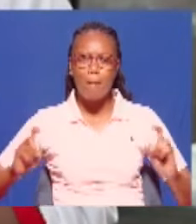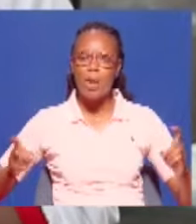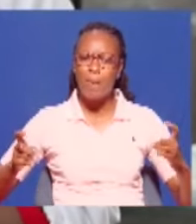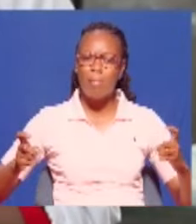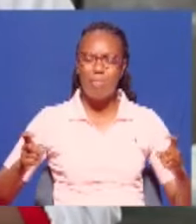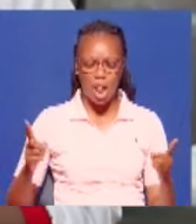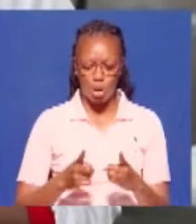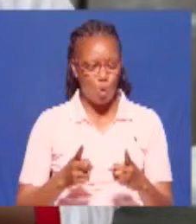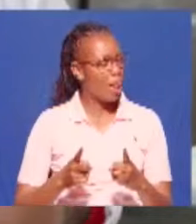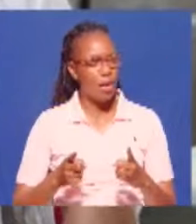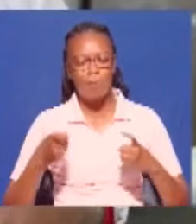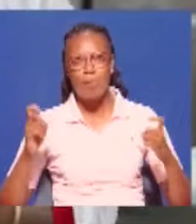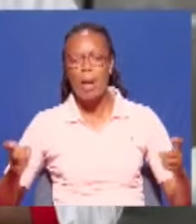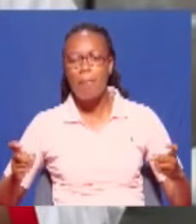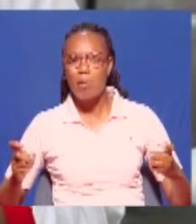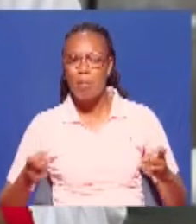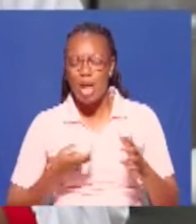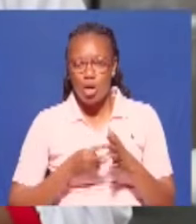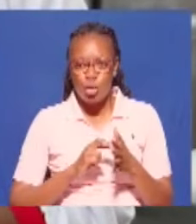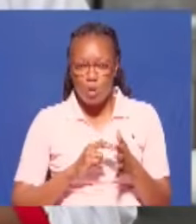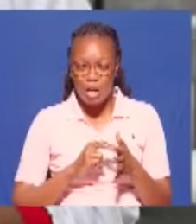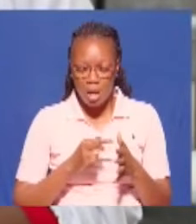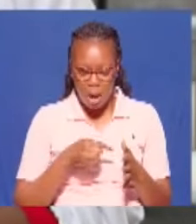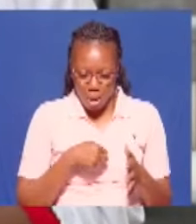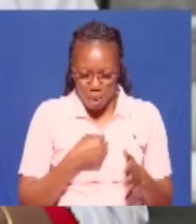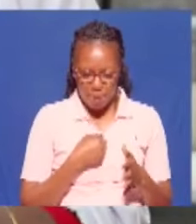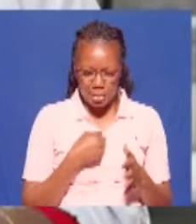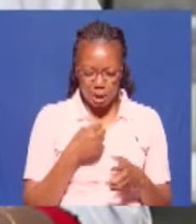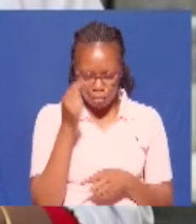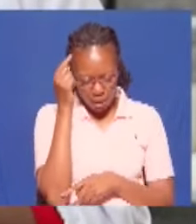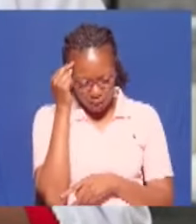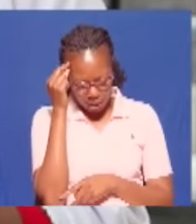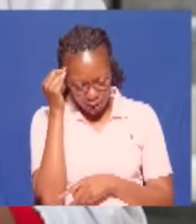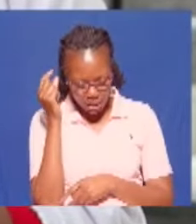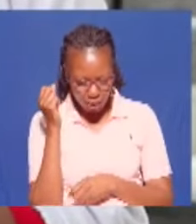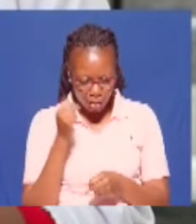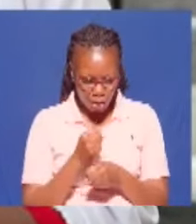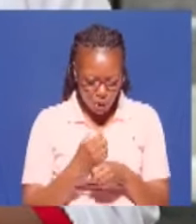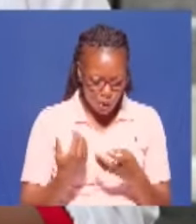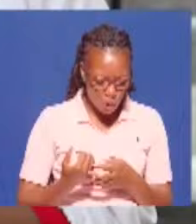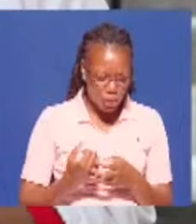bulk. Kwa hivyo, nime have kuimprovise vitu mingi sana. So it's manual, it's tiresome.